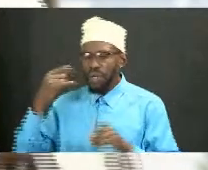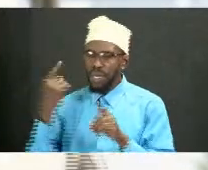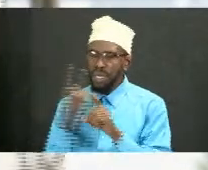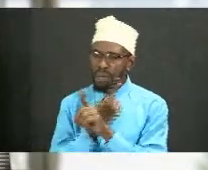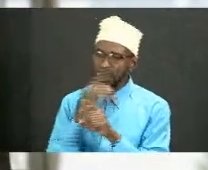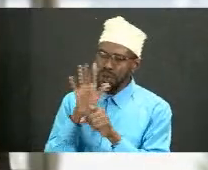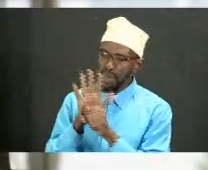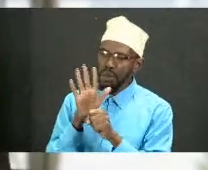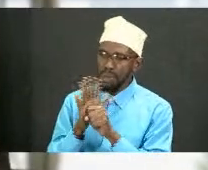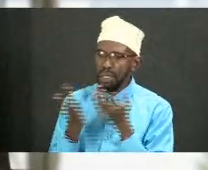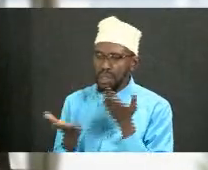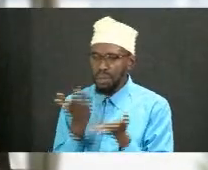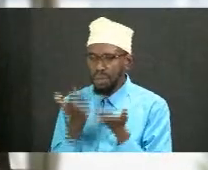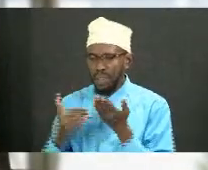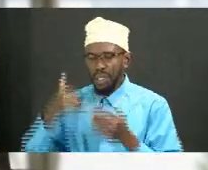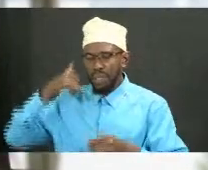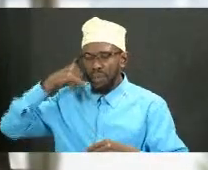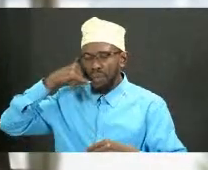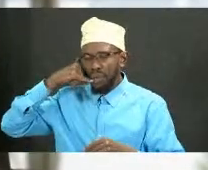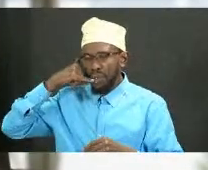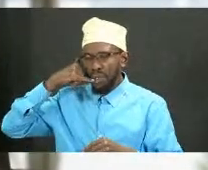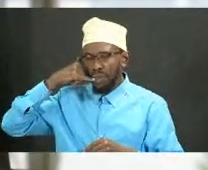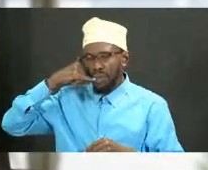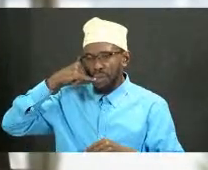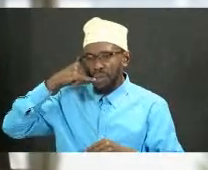na manini, leo pengine simu ya